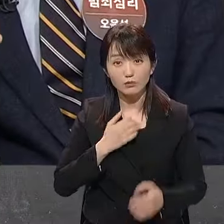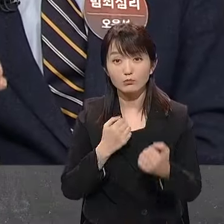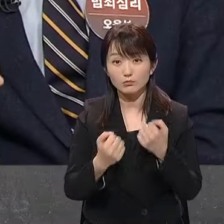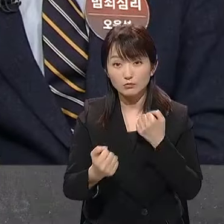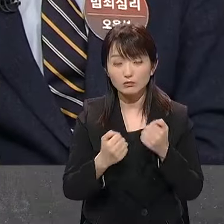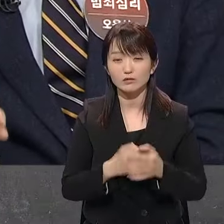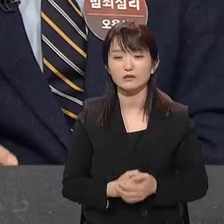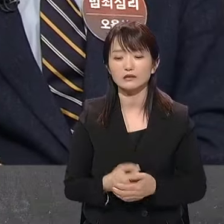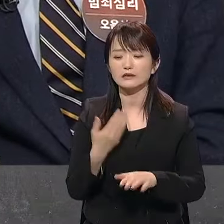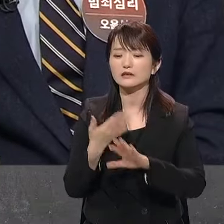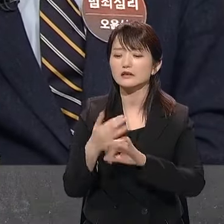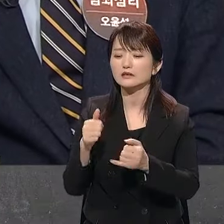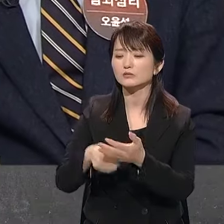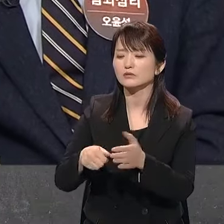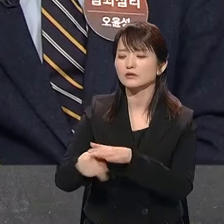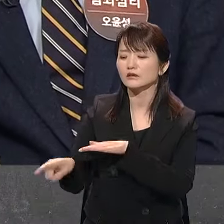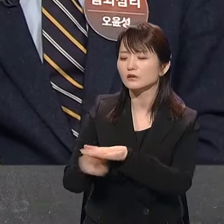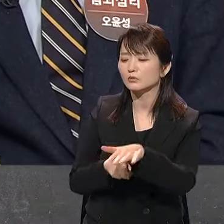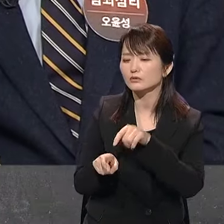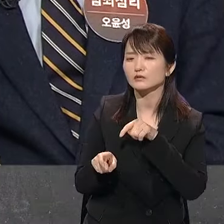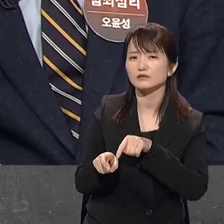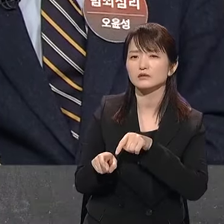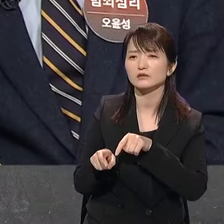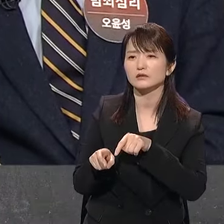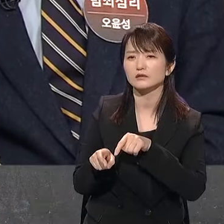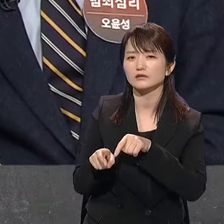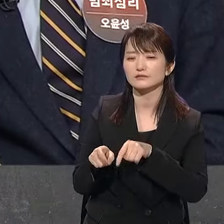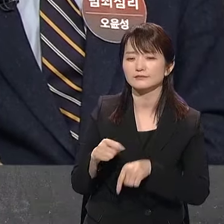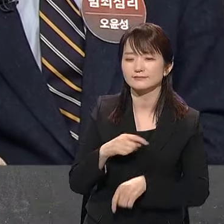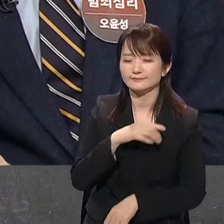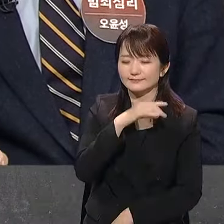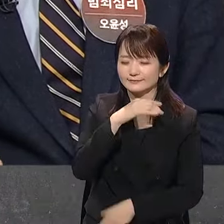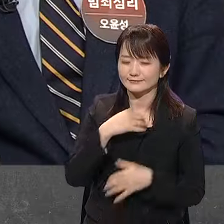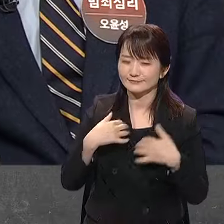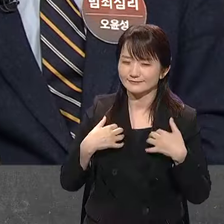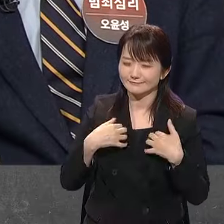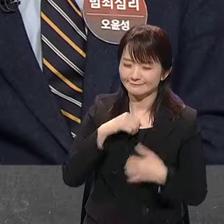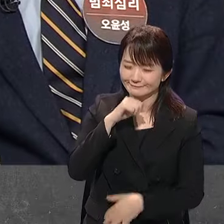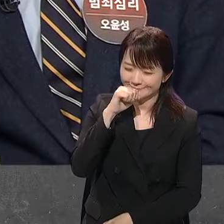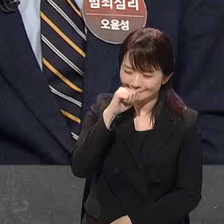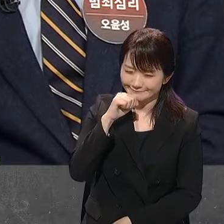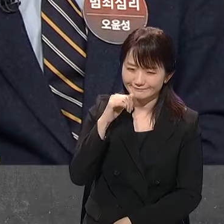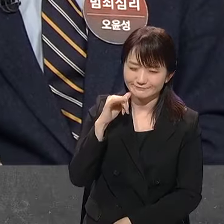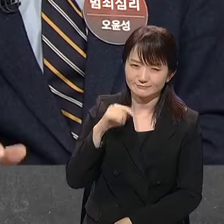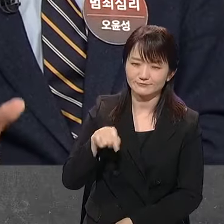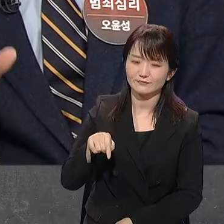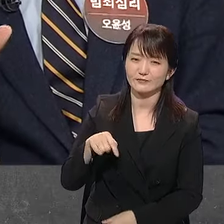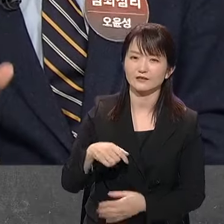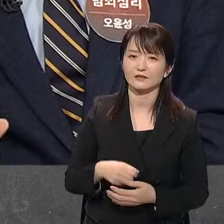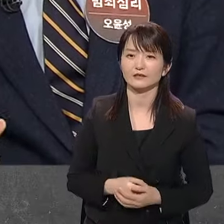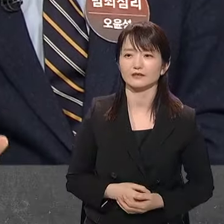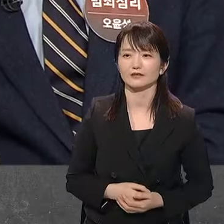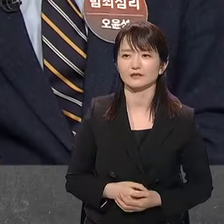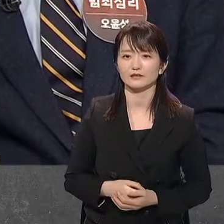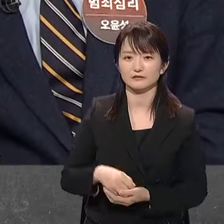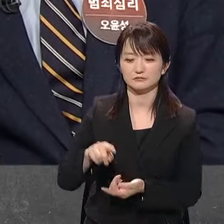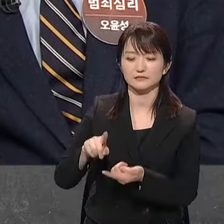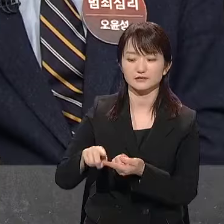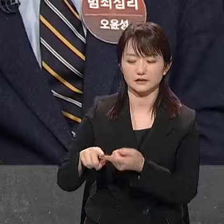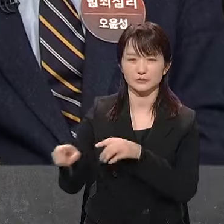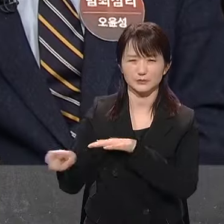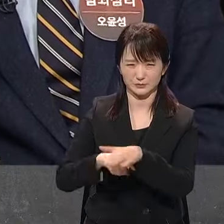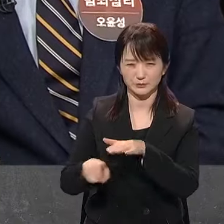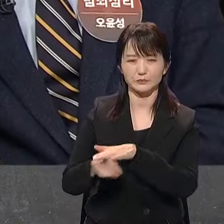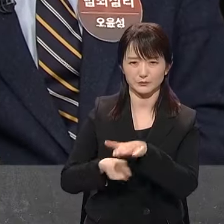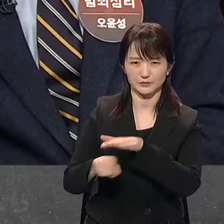즉 남의 물건을 훔치는 거, 그 과정에서 어떤 거 쾌감 같은 것을 느끼기 때문에 본인이 그것을 갖다가 그대로 계속을